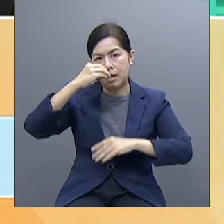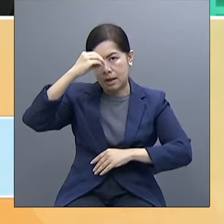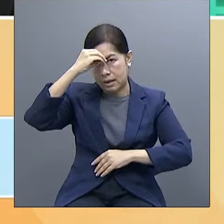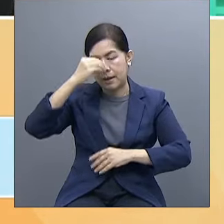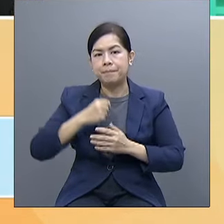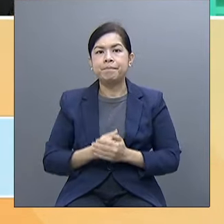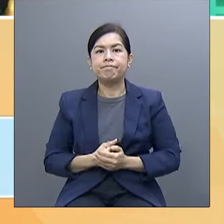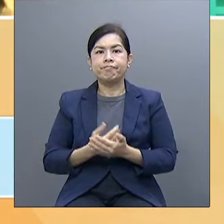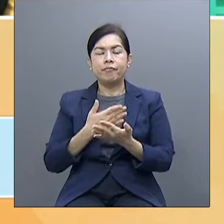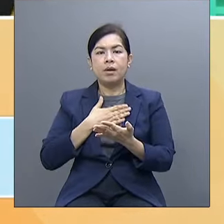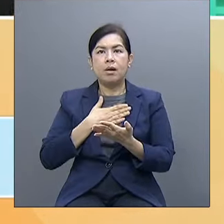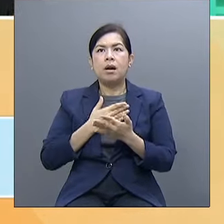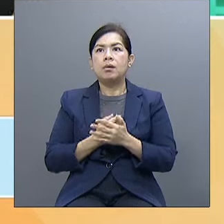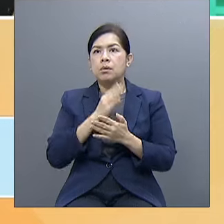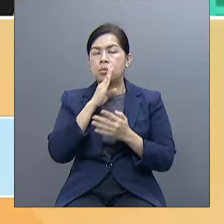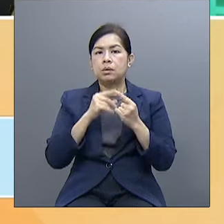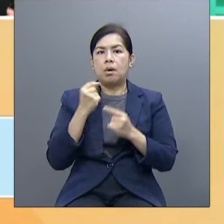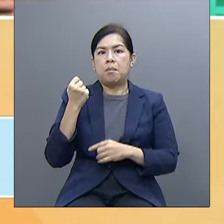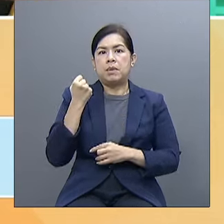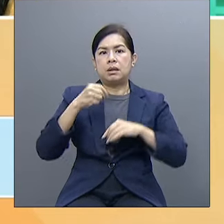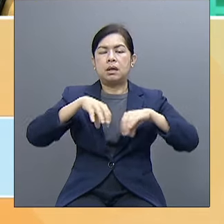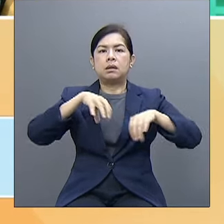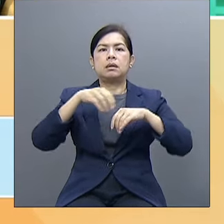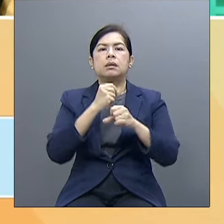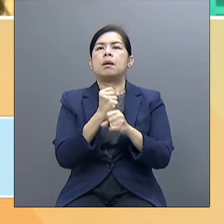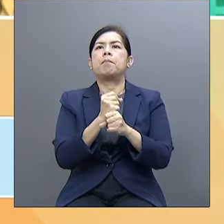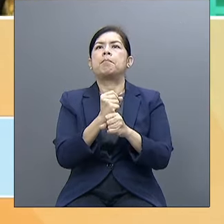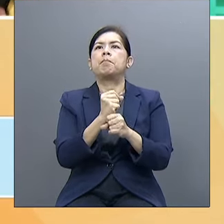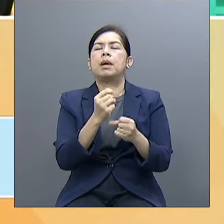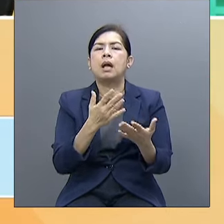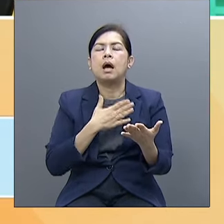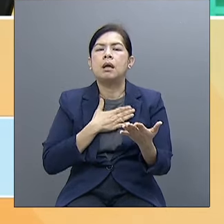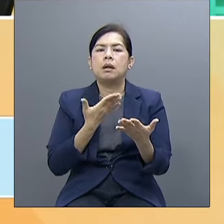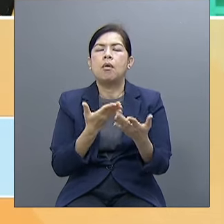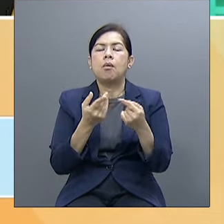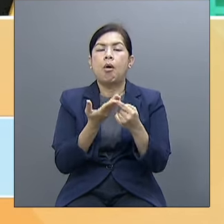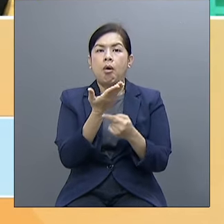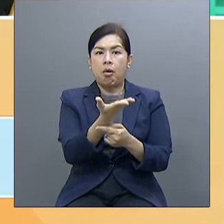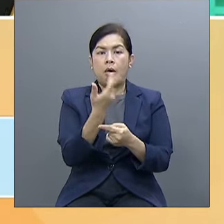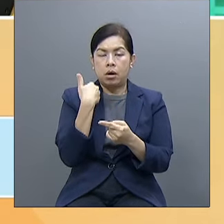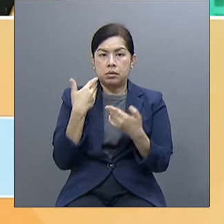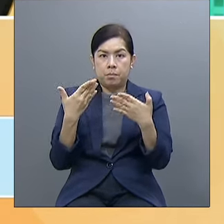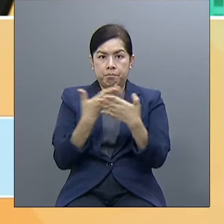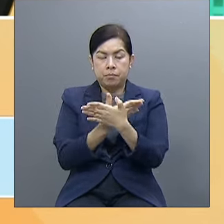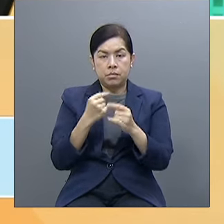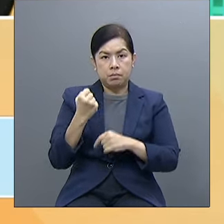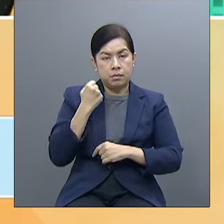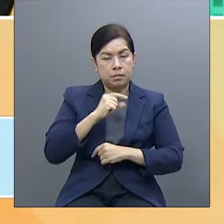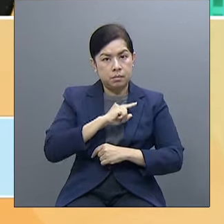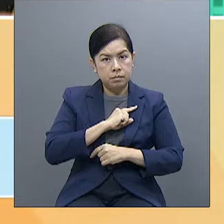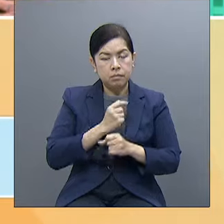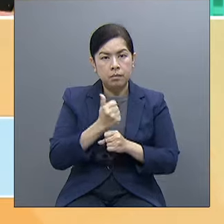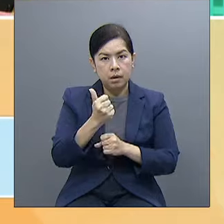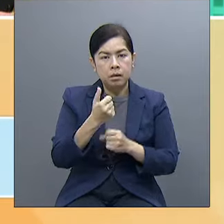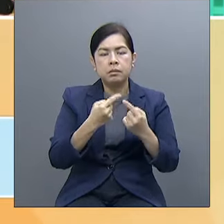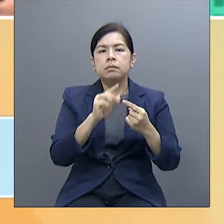ถ้าเป็นอย่างเงี้ยถ้าเราไม่มีอำนาจในบริหารจัดการแล้วก็พยาก็ขอโอนมาได้ไห ม แต่บางโรงเรียนนะครับเขามีความพร้อมเข